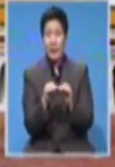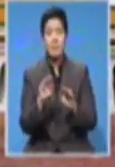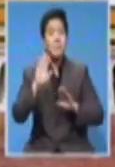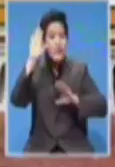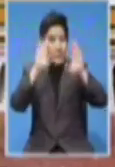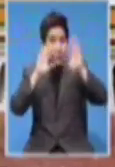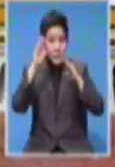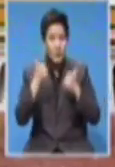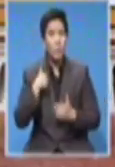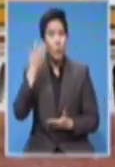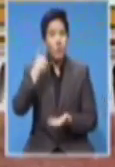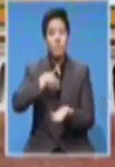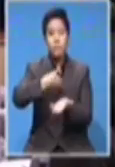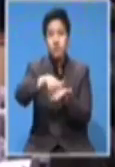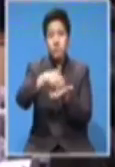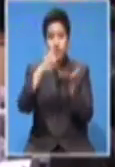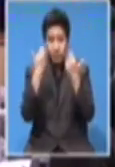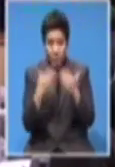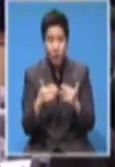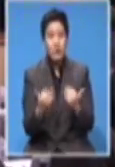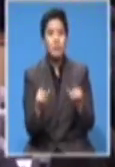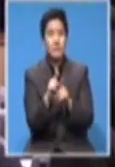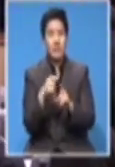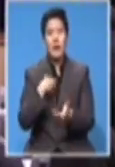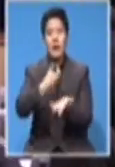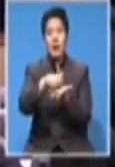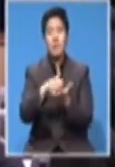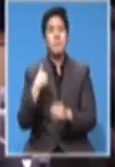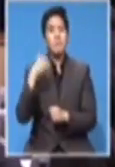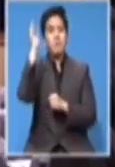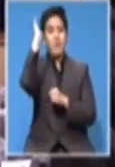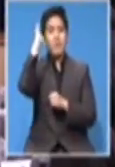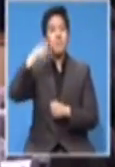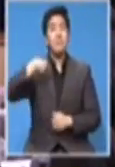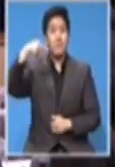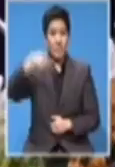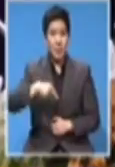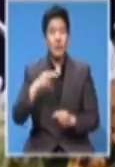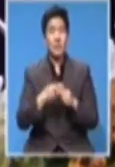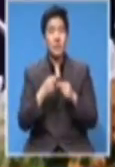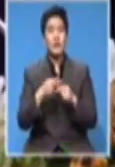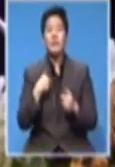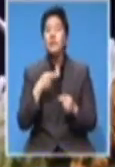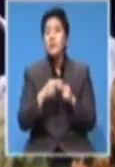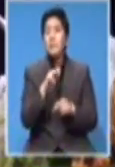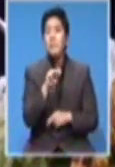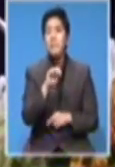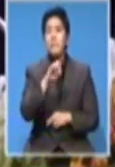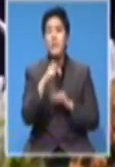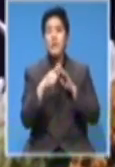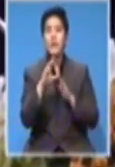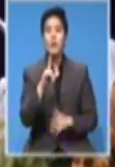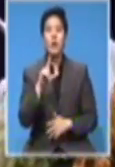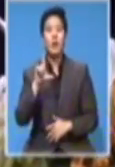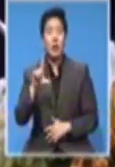ครับผมก็ได้พูดไปหลายครั้งแล้ววันนี้ก็อยากจะเอาส่วนหนึ่งของการบรรยายพิเศษของศาสตราจารย์มิเชลโทเปอร์จากมหาวิทยาลัย